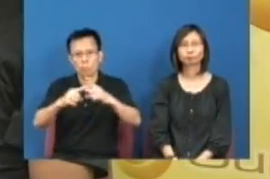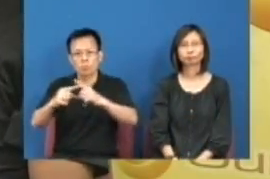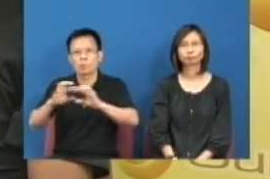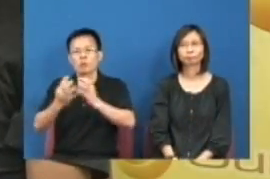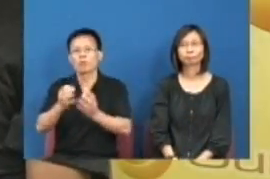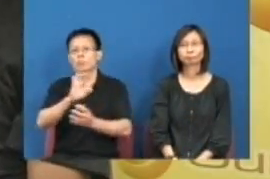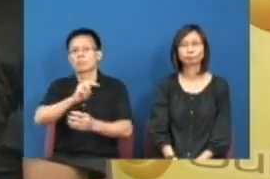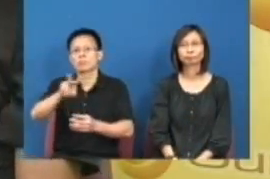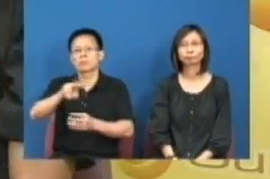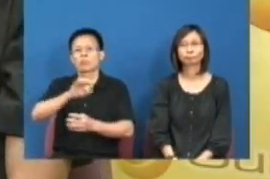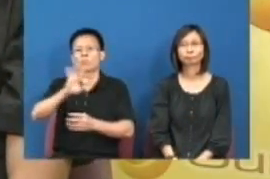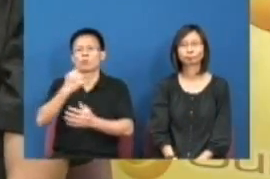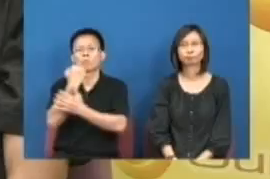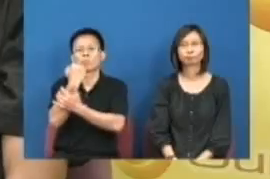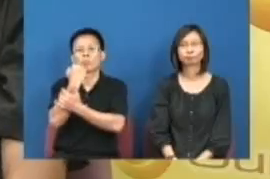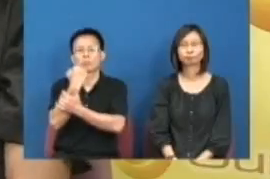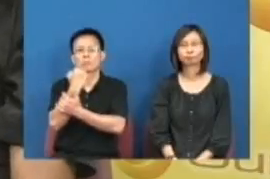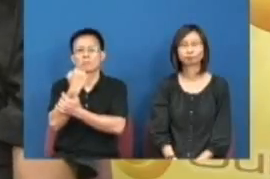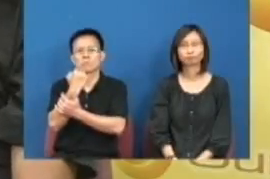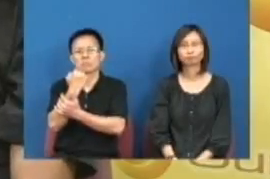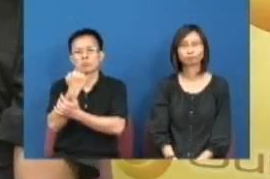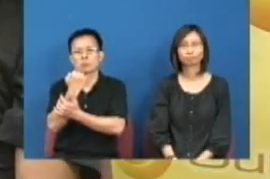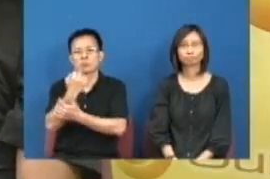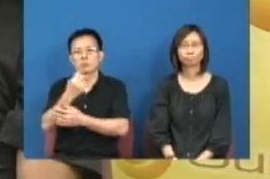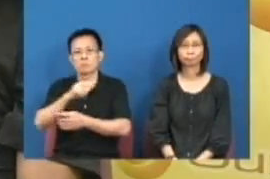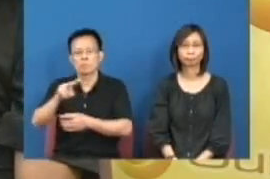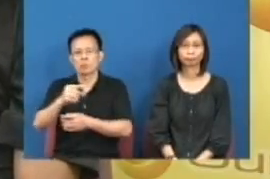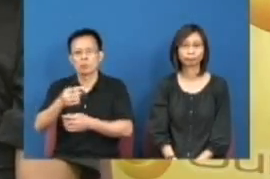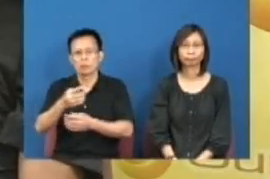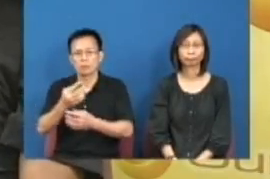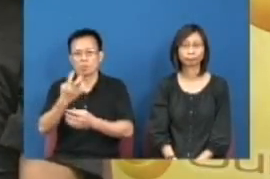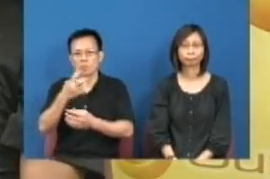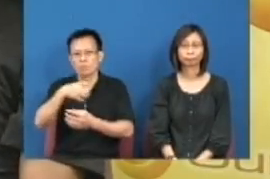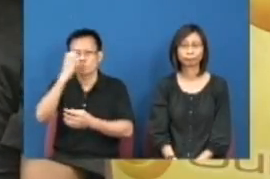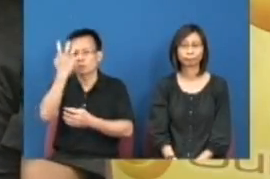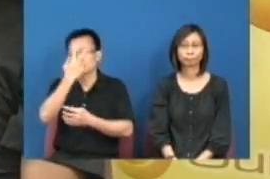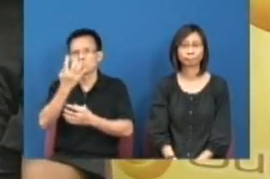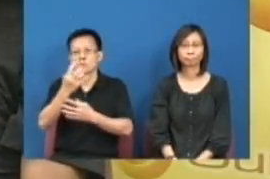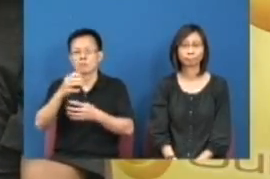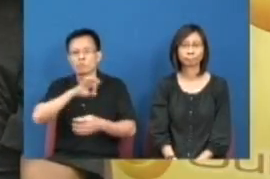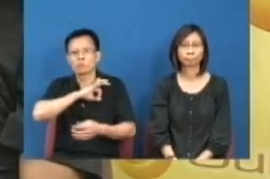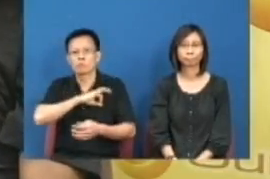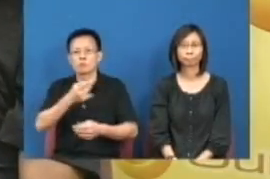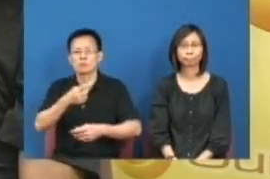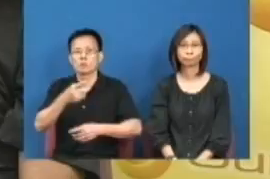係希望喺個酒會度能夠見到黃光亞同佢講啲嘢咁樣。咁我覺得